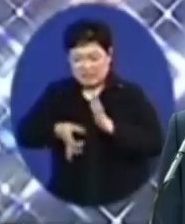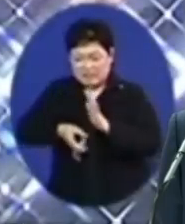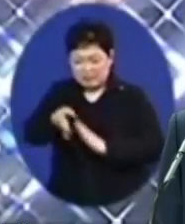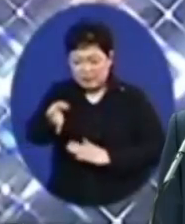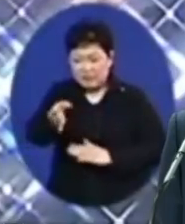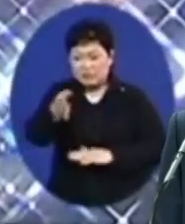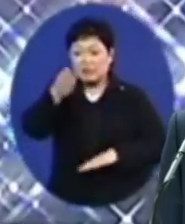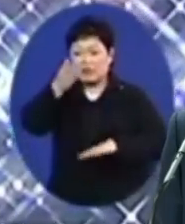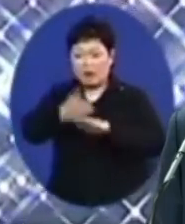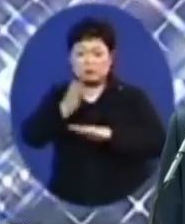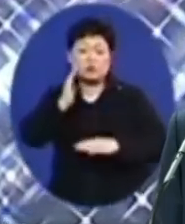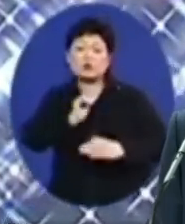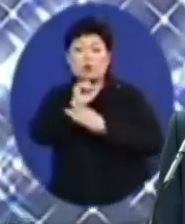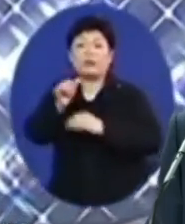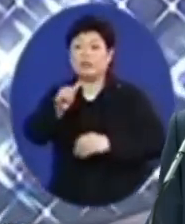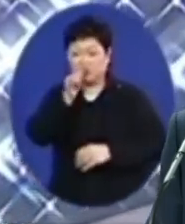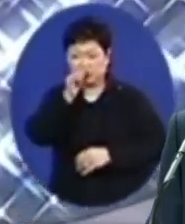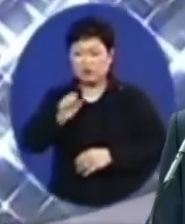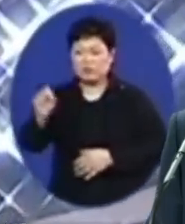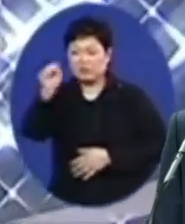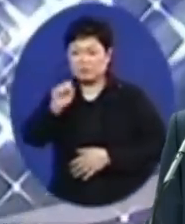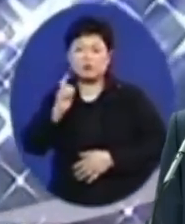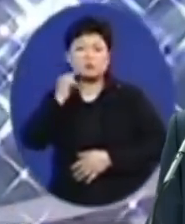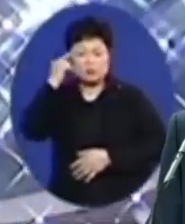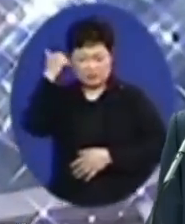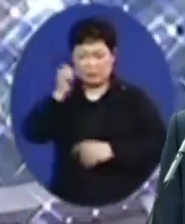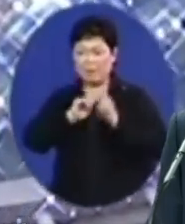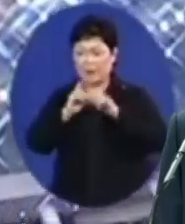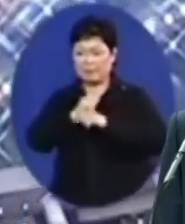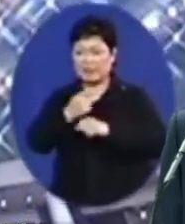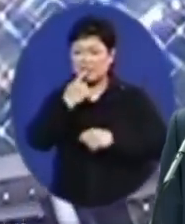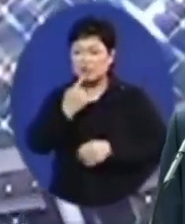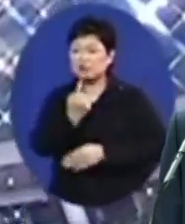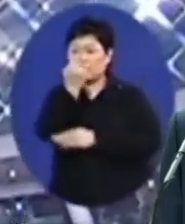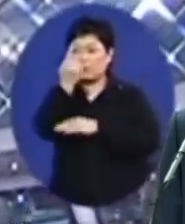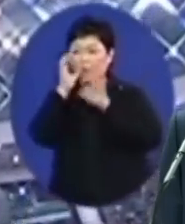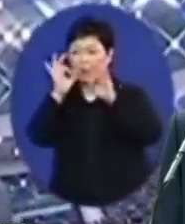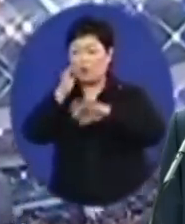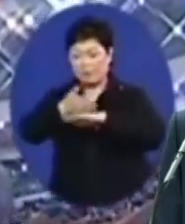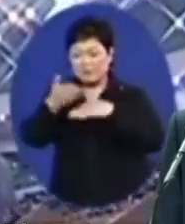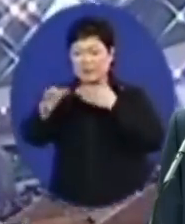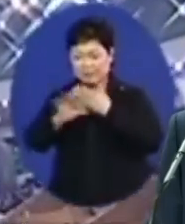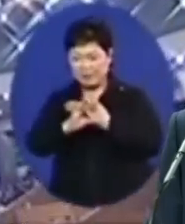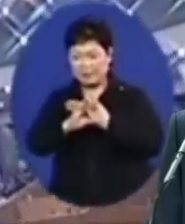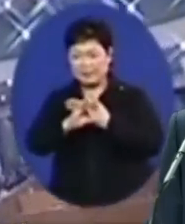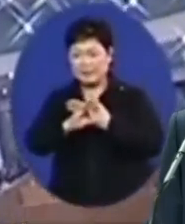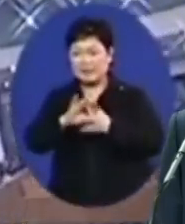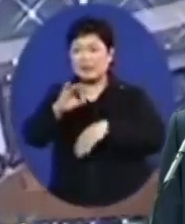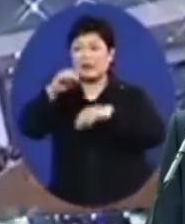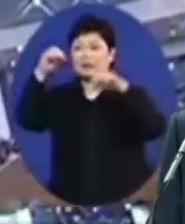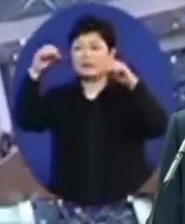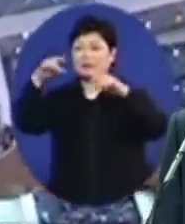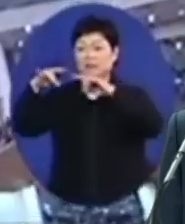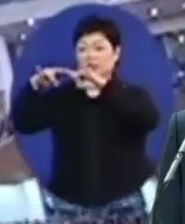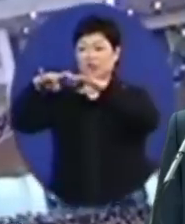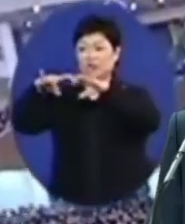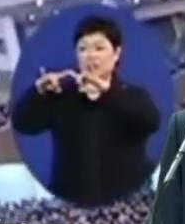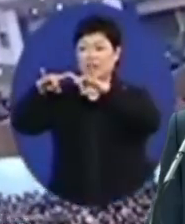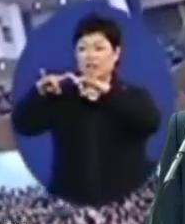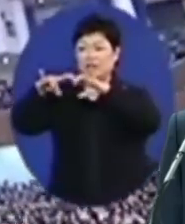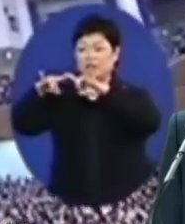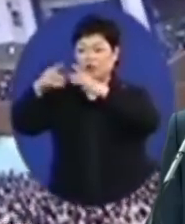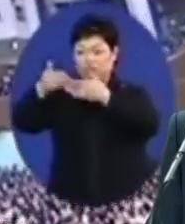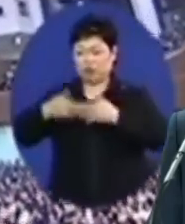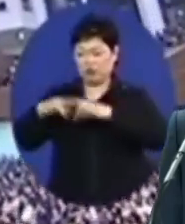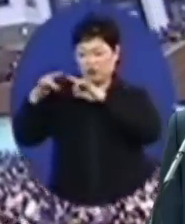감사가 열매를 맺지요. 스펄전 목사님 말하기를 촛불을 보고 감사하면 전등불을 주시고,